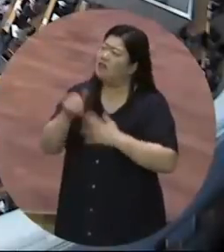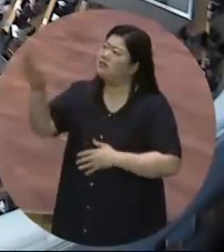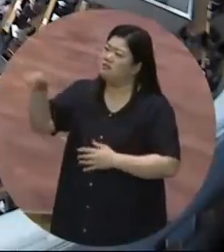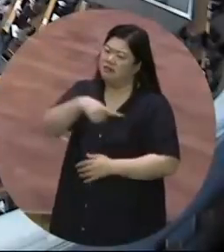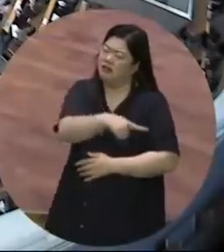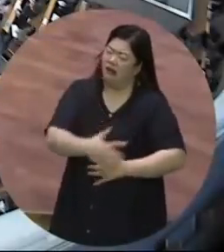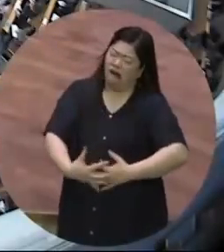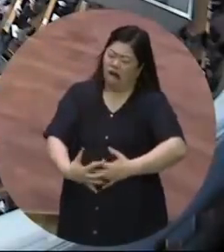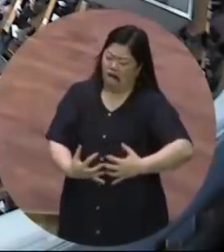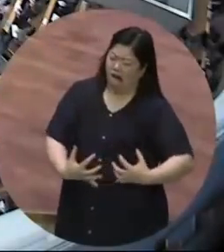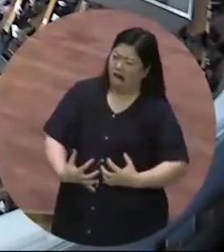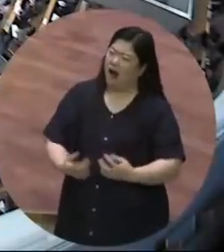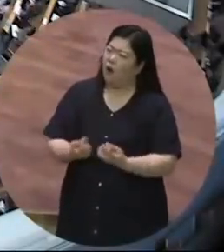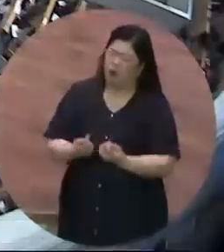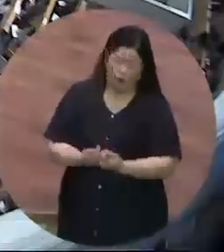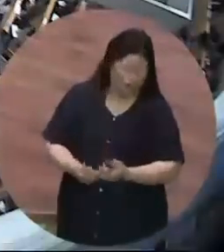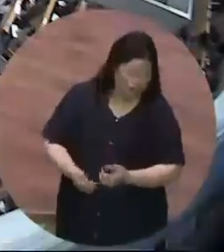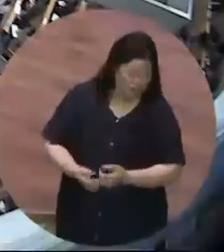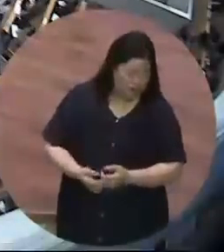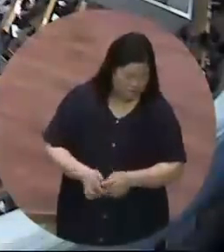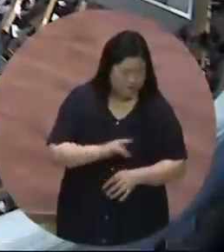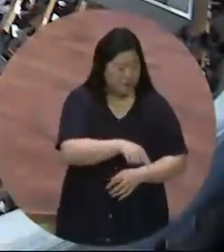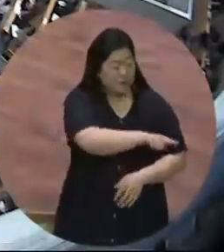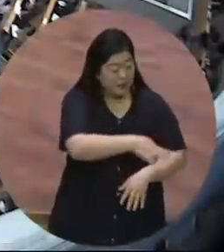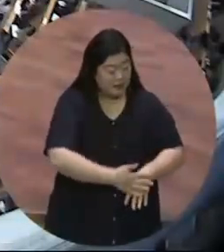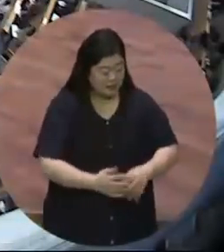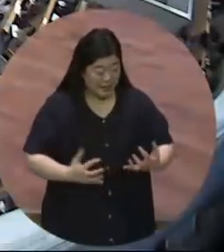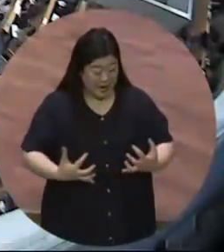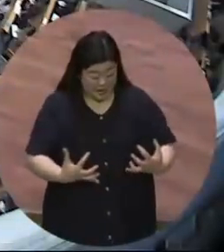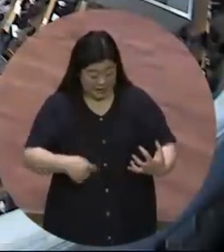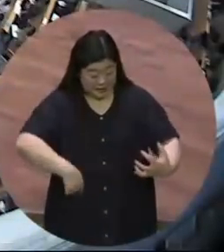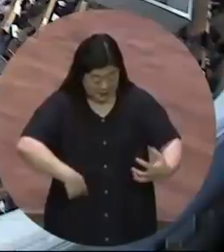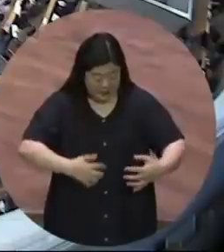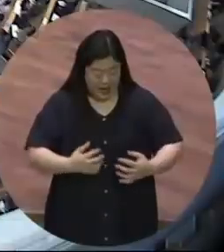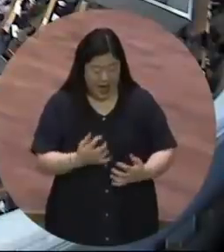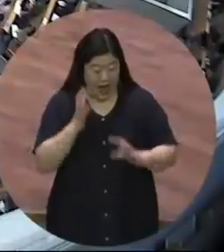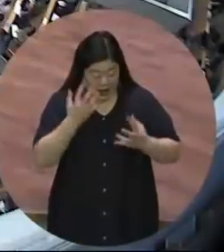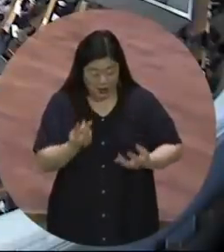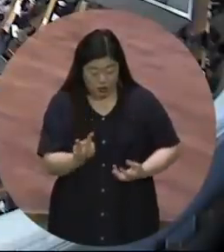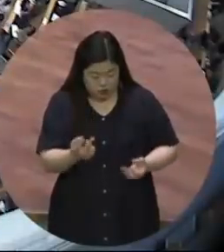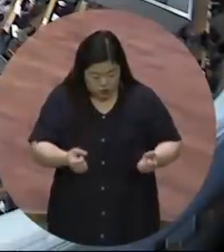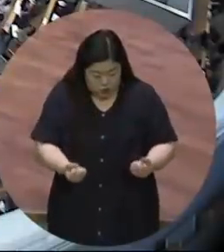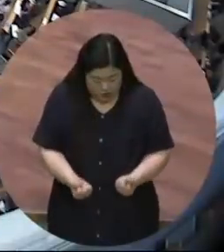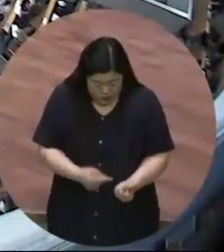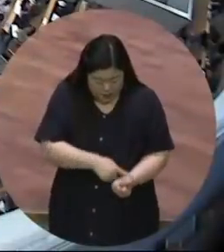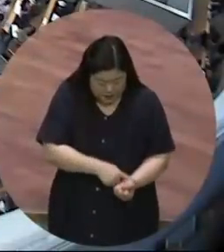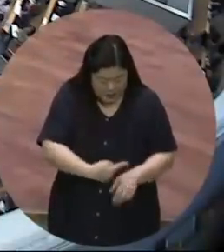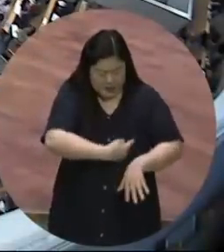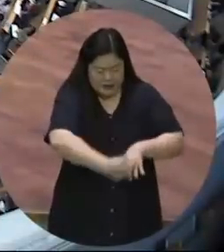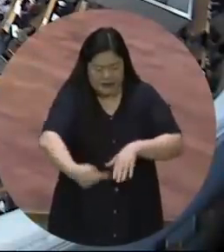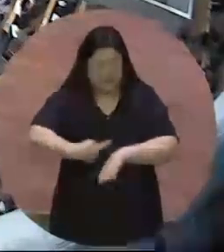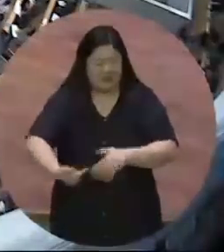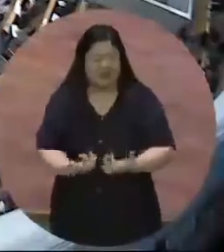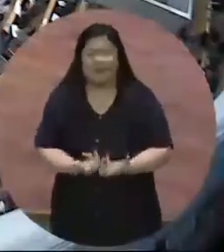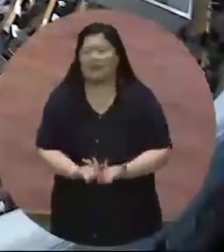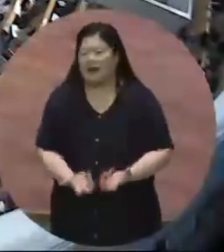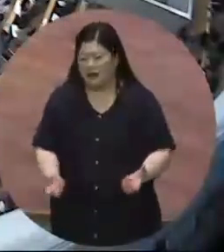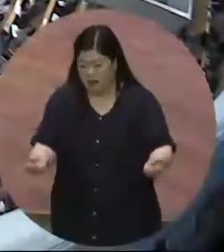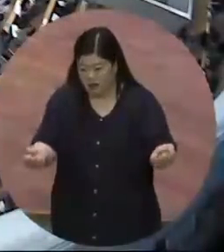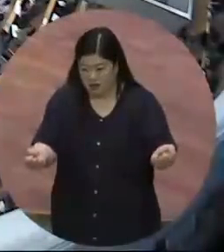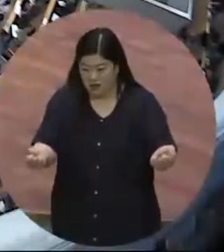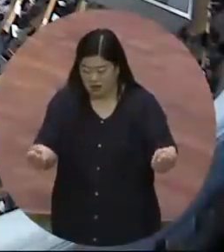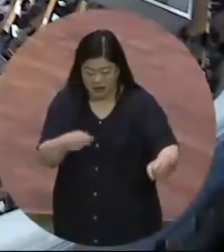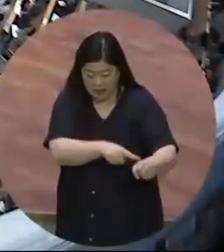두 국민이 너 태중에 있구나 두 민족이 너 복중에부터 나오리라 의 족속이 저